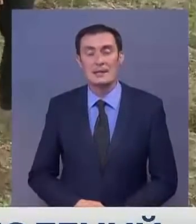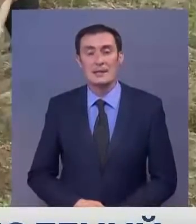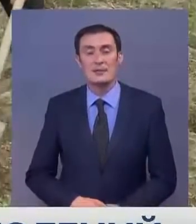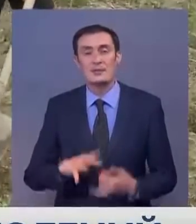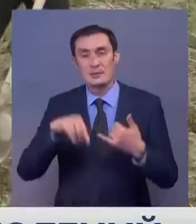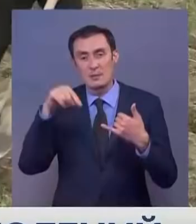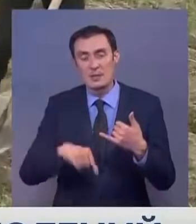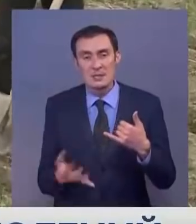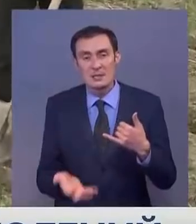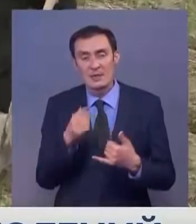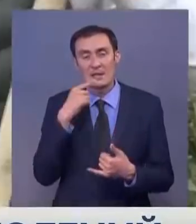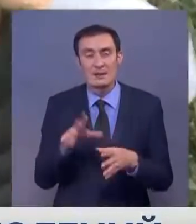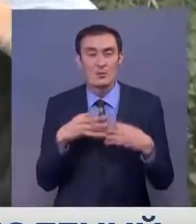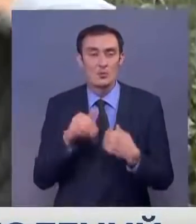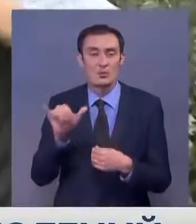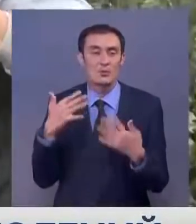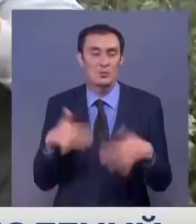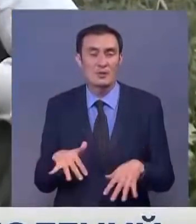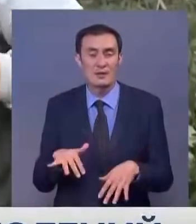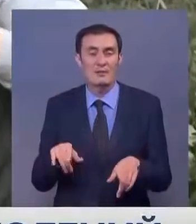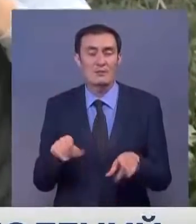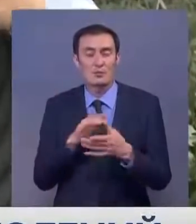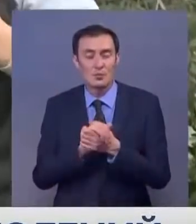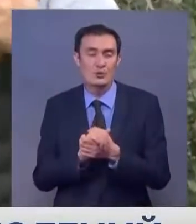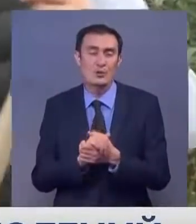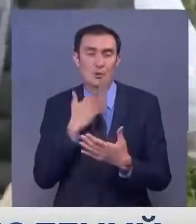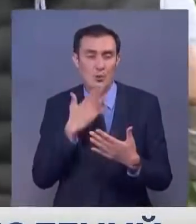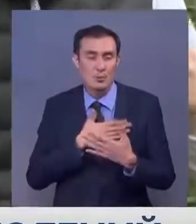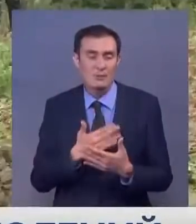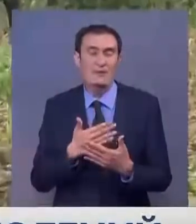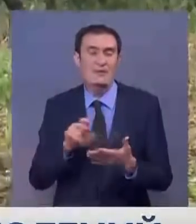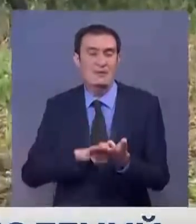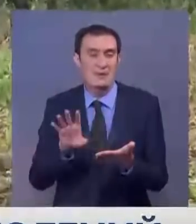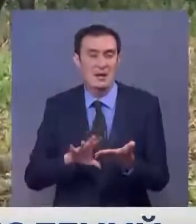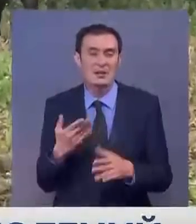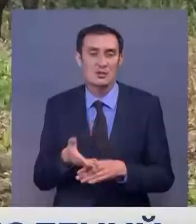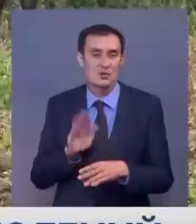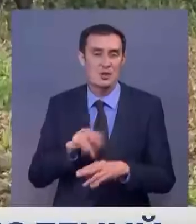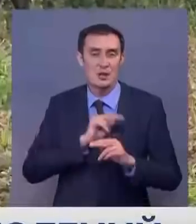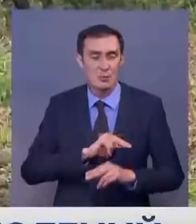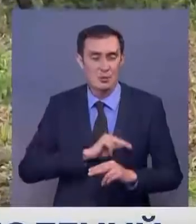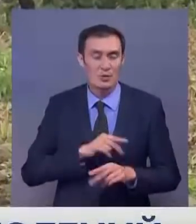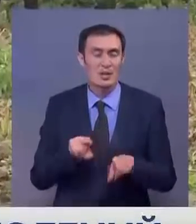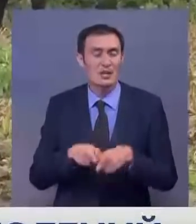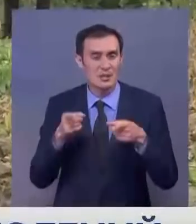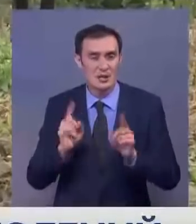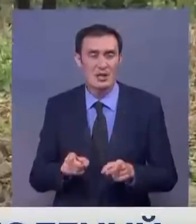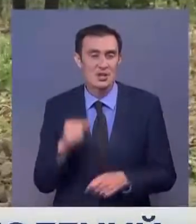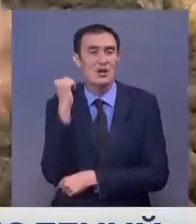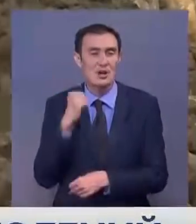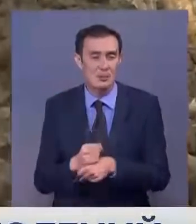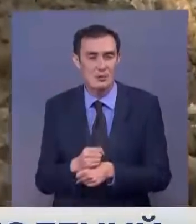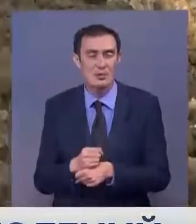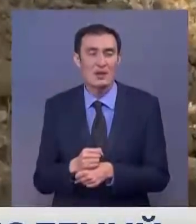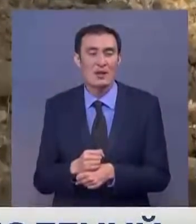все, что внутри, шутят мустафины, у них уже в крови. Дружные, трудолюбивые, они не боятся самой тяжелой работы. И как настоящие горняки, даже